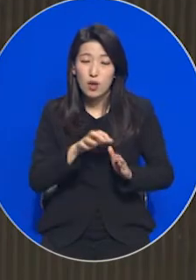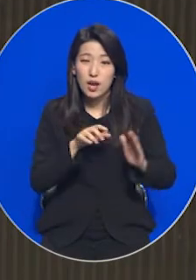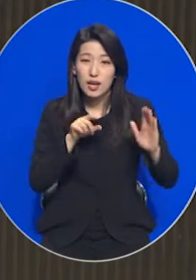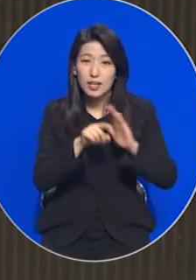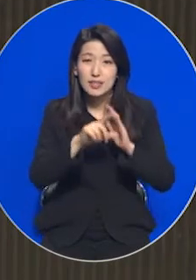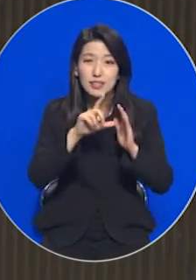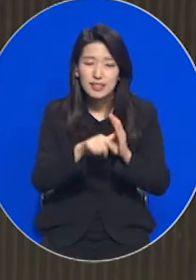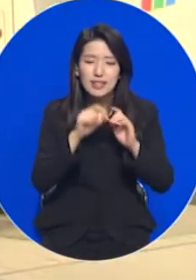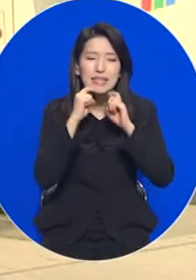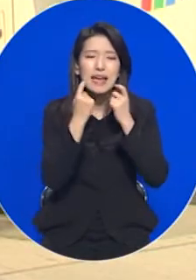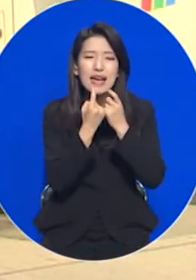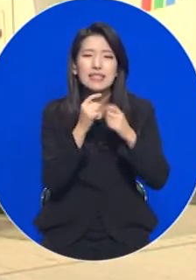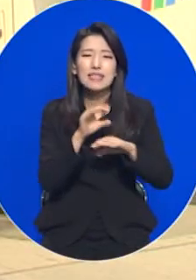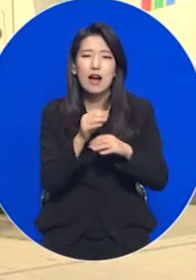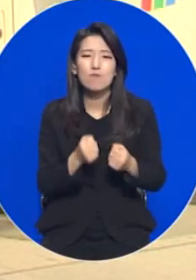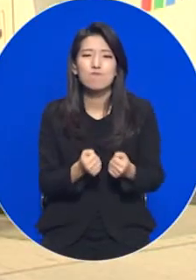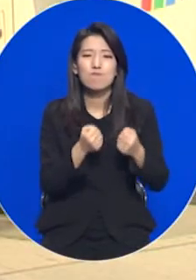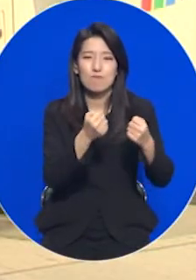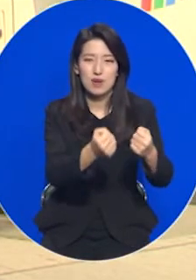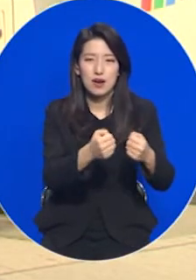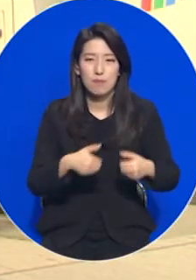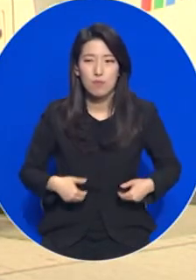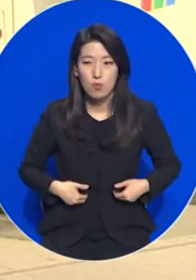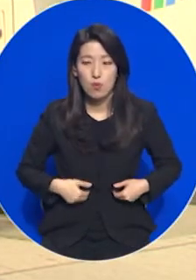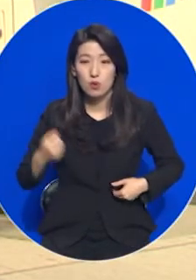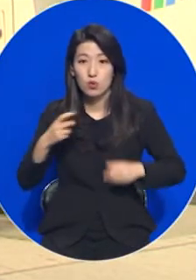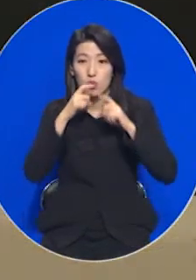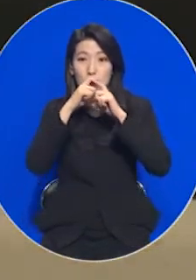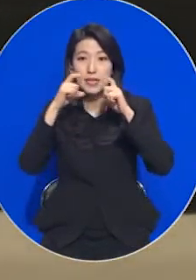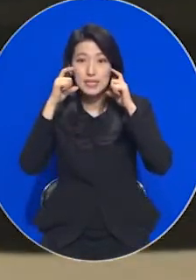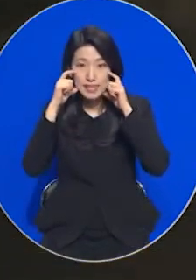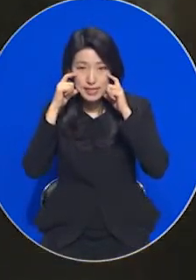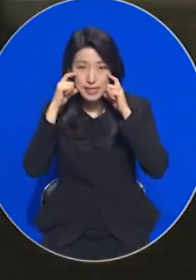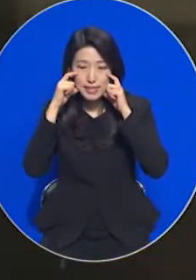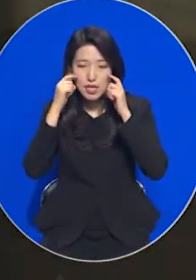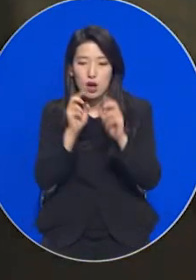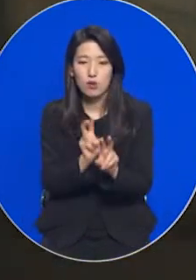땐 항상 마스크를 쓰는 등 필수적인 방역 지침을